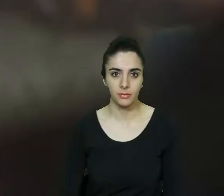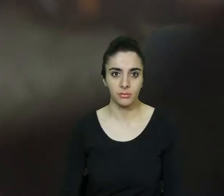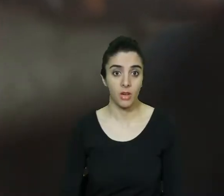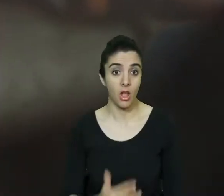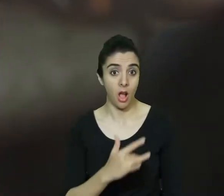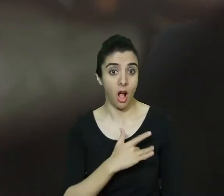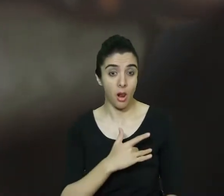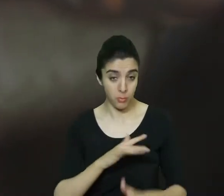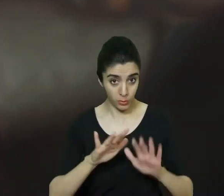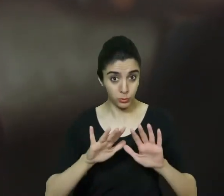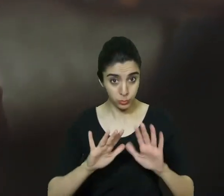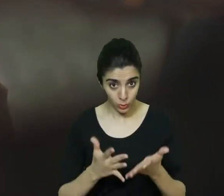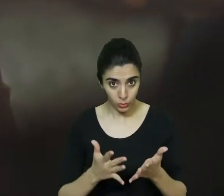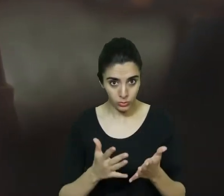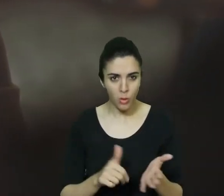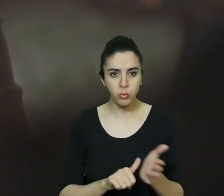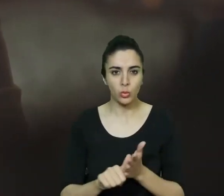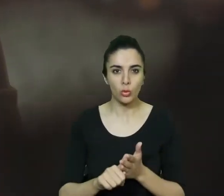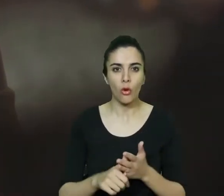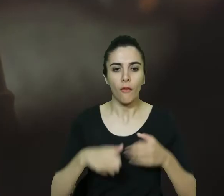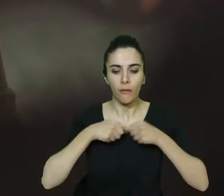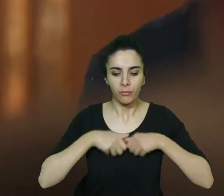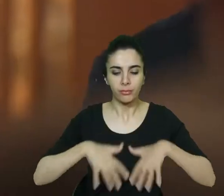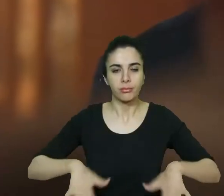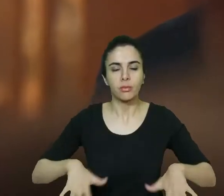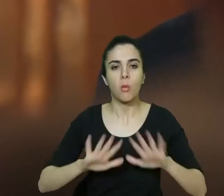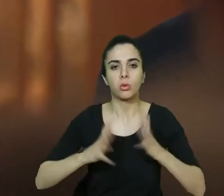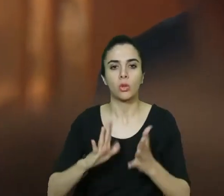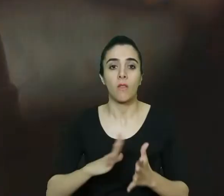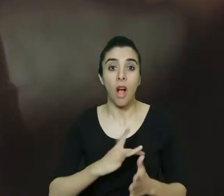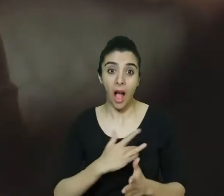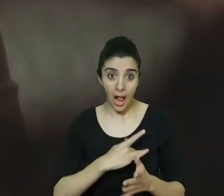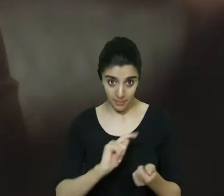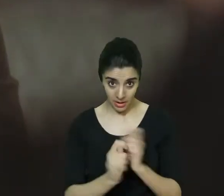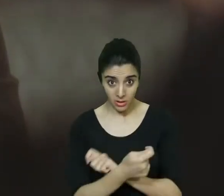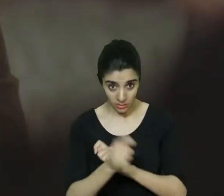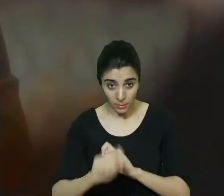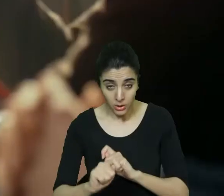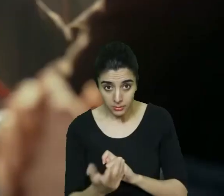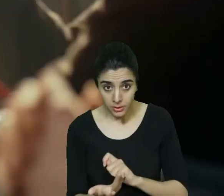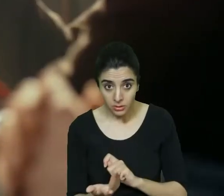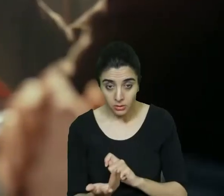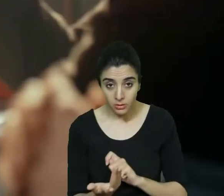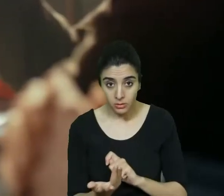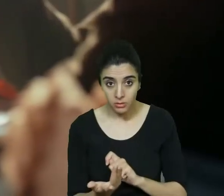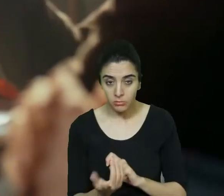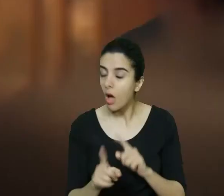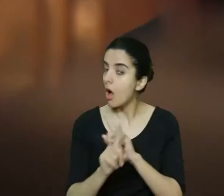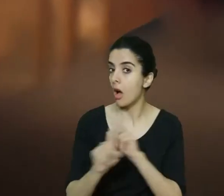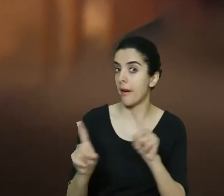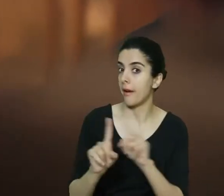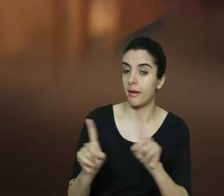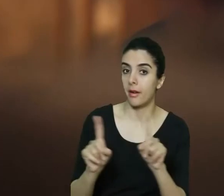Kalp bozuksa bütün organlar da bozuktur. Kalp nakli mi yapacağız yani? İki elini açtı. Hayır